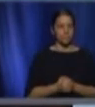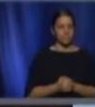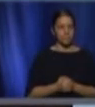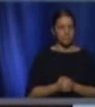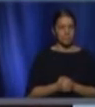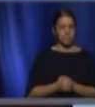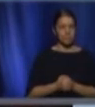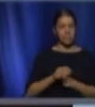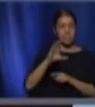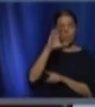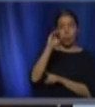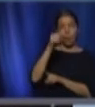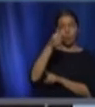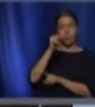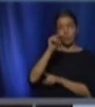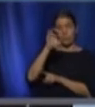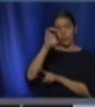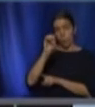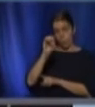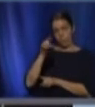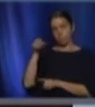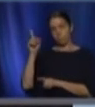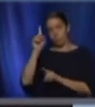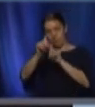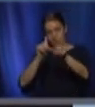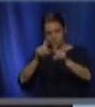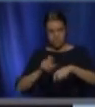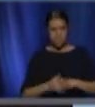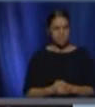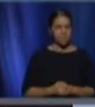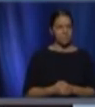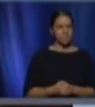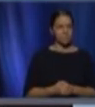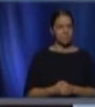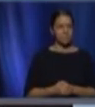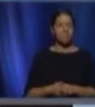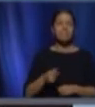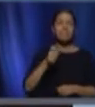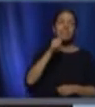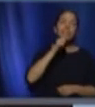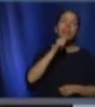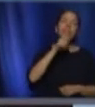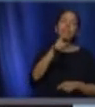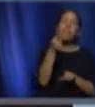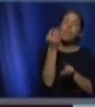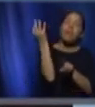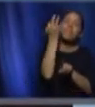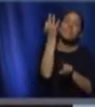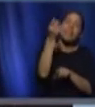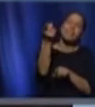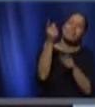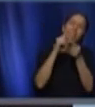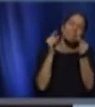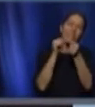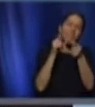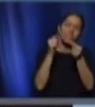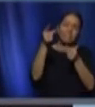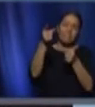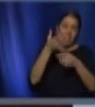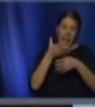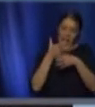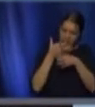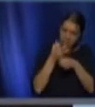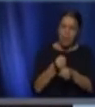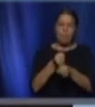Bonsoir. Vous avez terminé votre déclaration en disant que vous faisiez confiance aux Québécois pour qu'ils se serrent les coudes encore